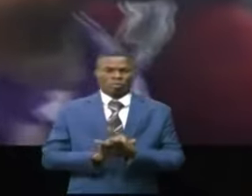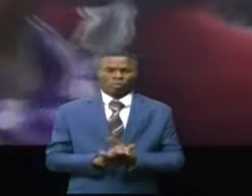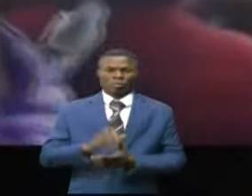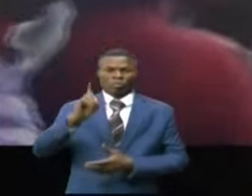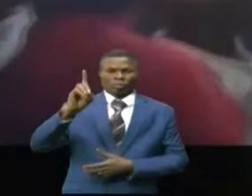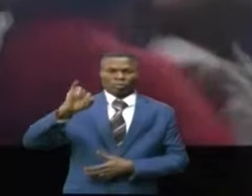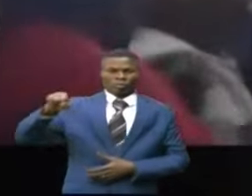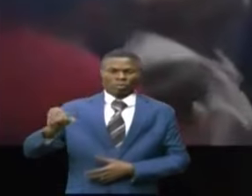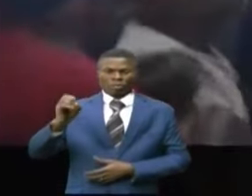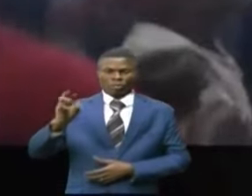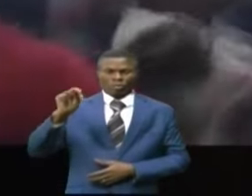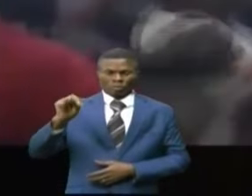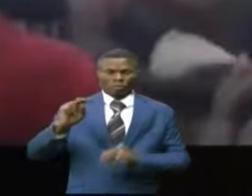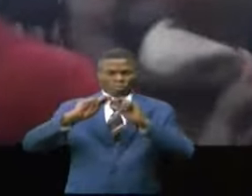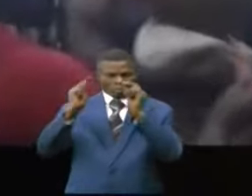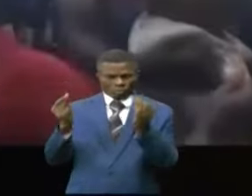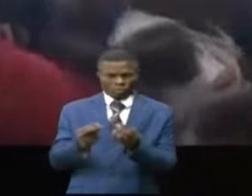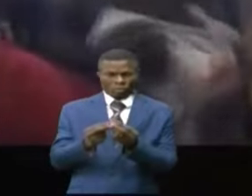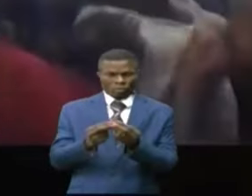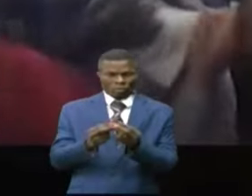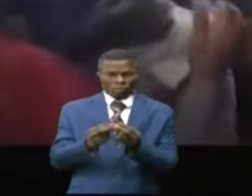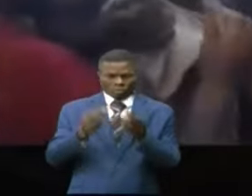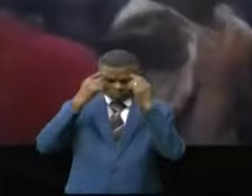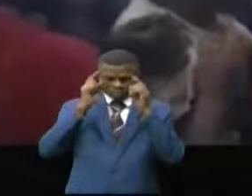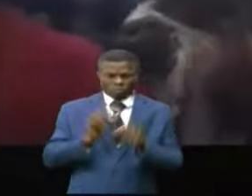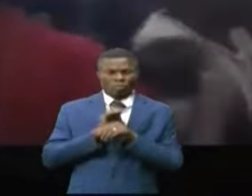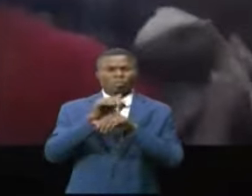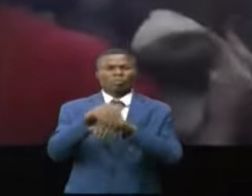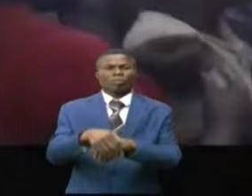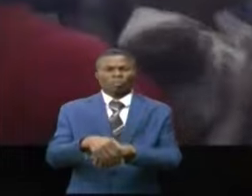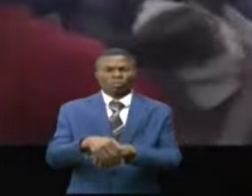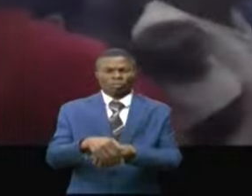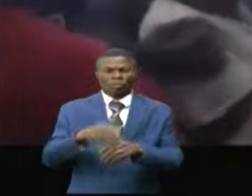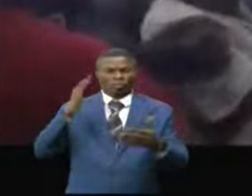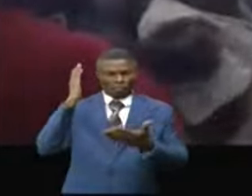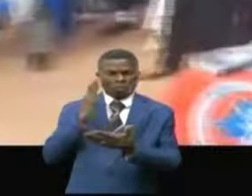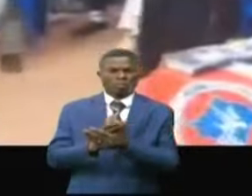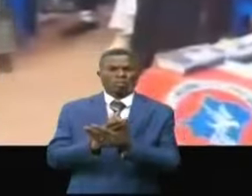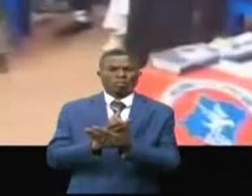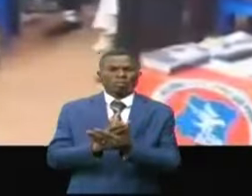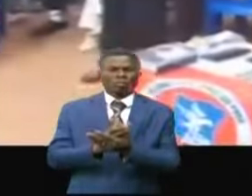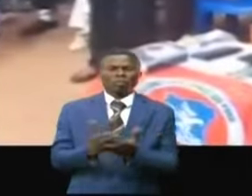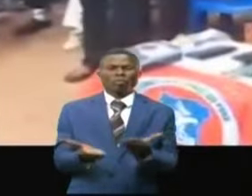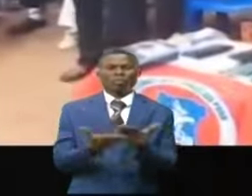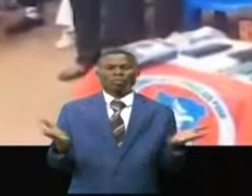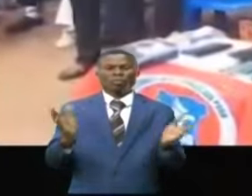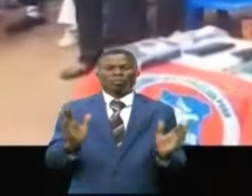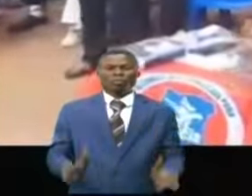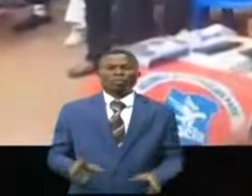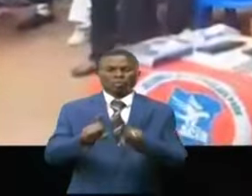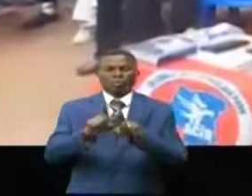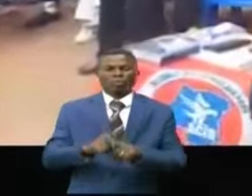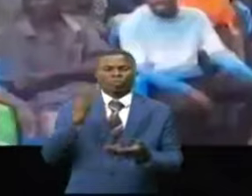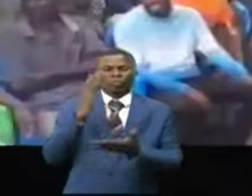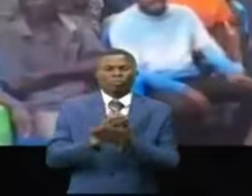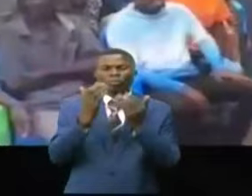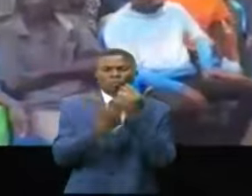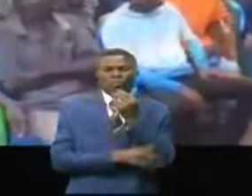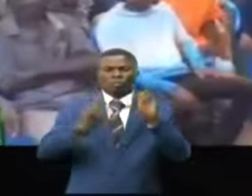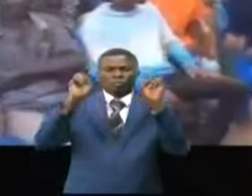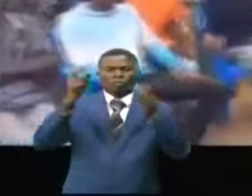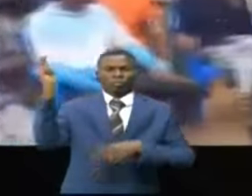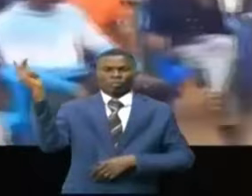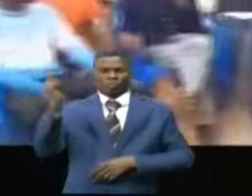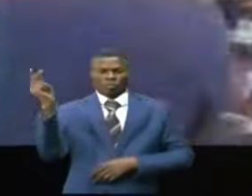Varoumène et sa structure s'est dit déterminé et engagé de combattre le chômage et la pauvreté dans la ville de